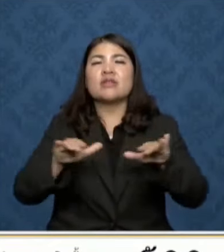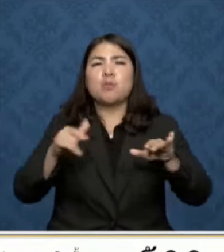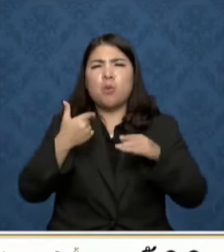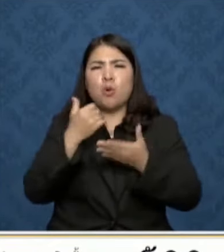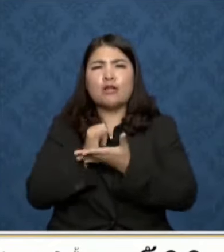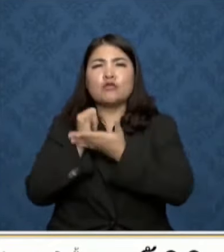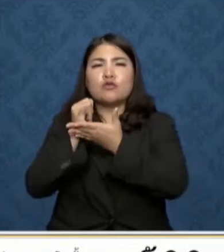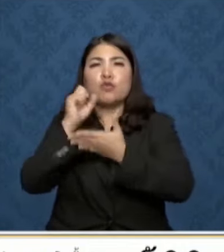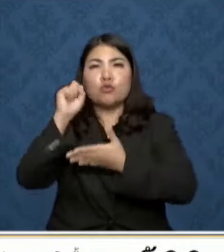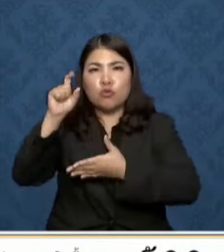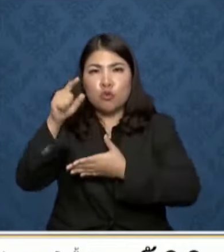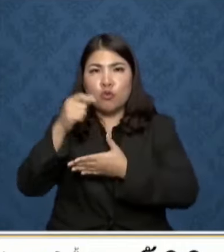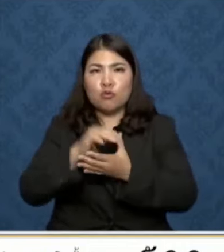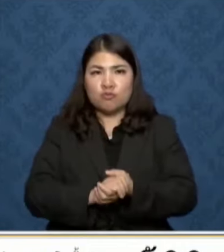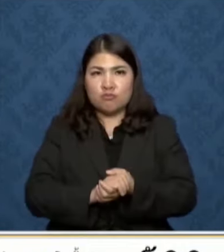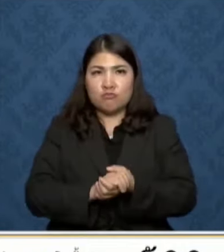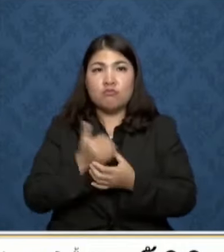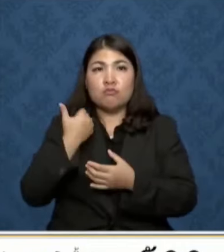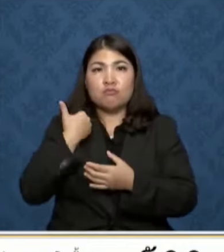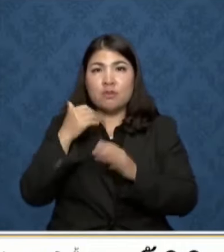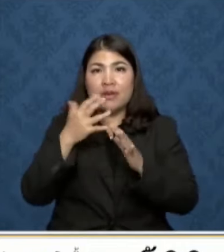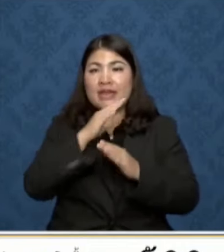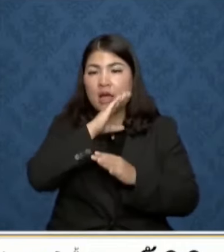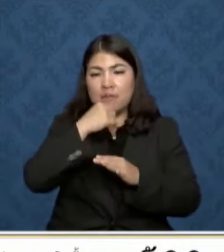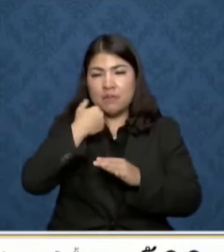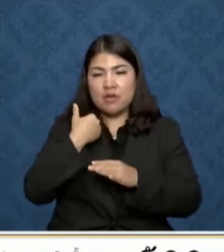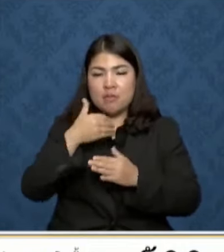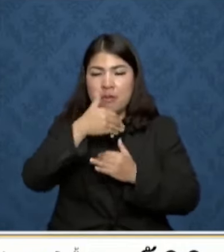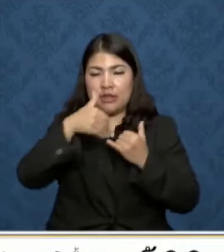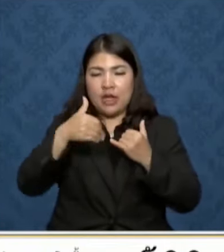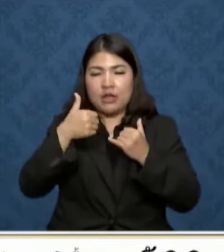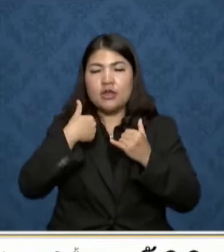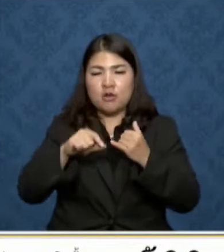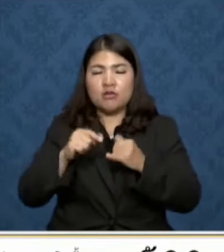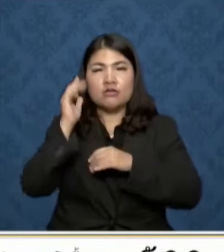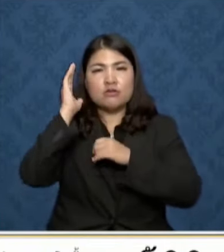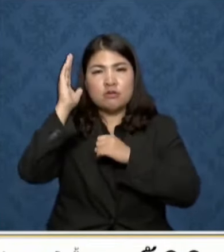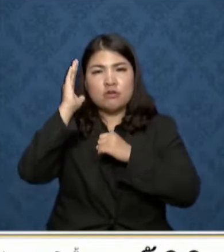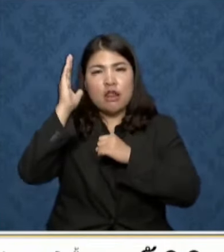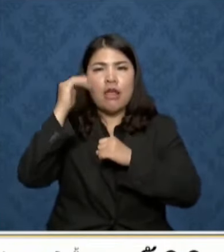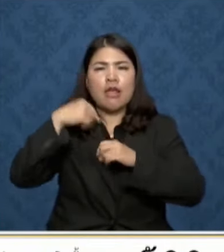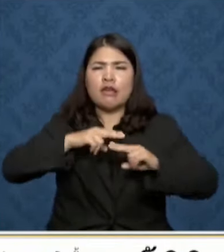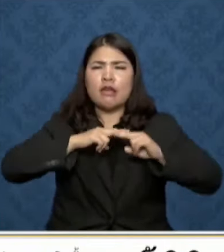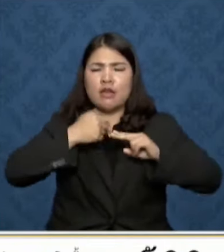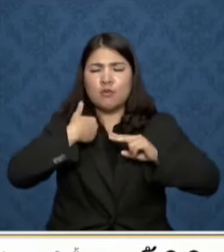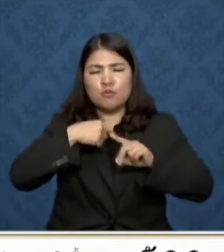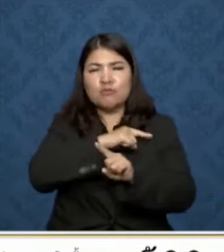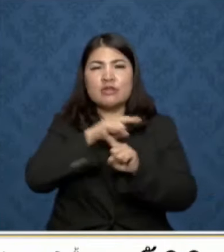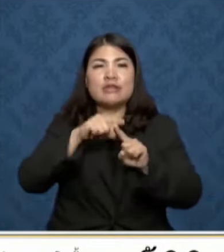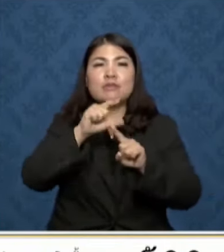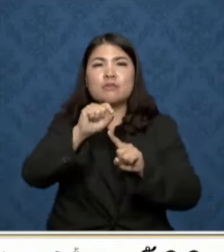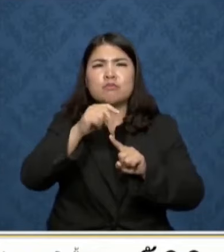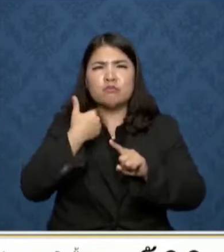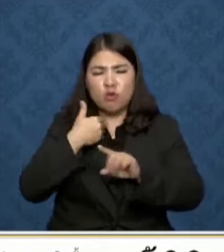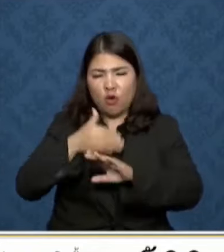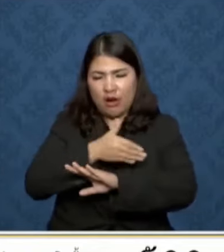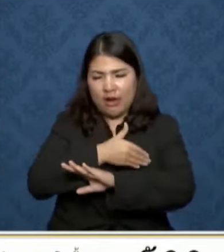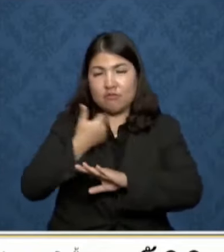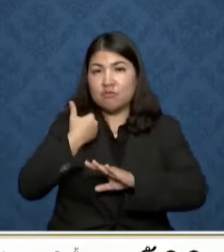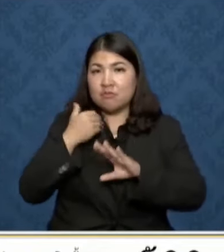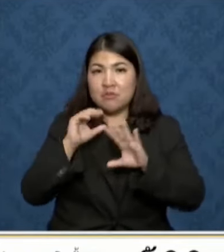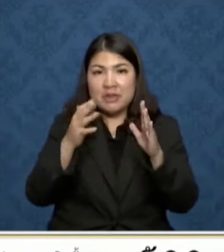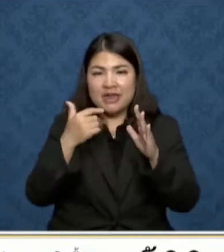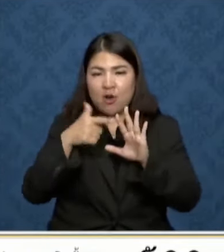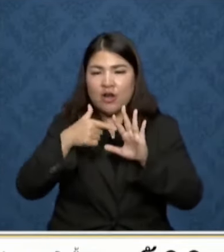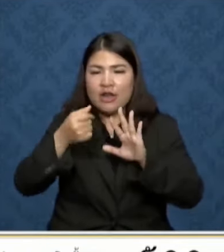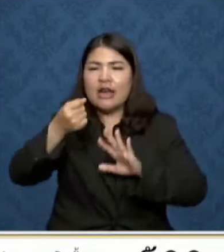๋อโอเคไม่มีหมอายโถ้ามีผาตัดทะแหงไง ยยิสามตูลา ก็ทะแลงเต็งวตอนแรกไม่ไดทะแง ก็คไม่มี ไม่มีการร